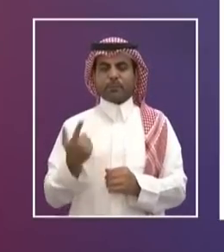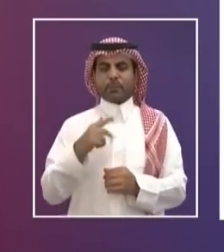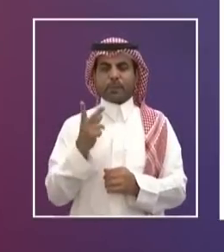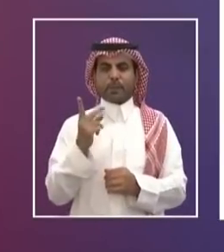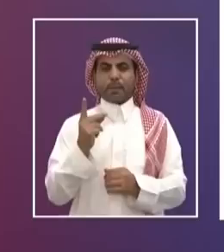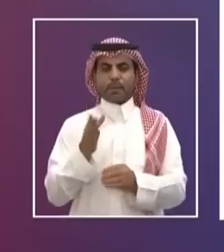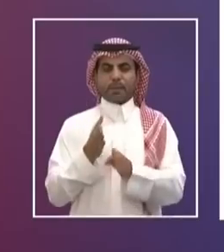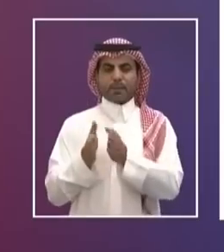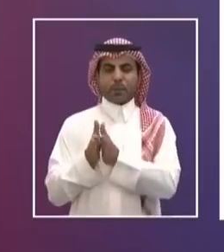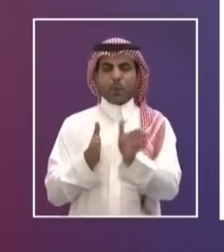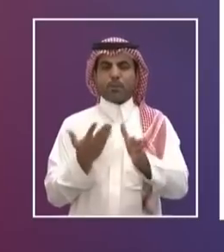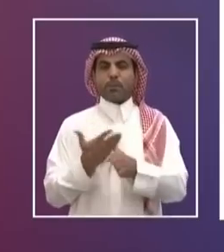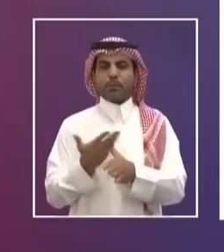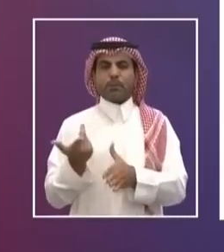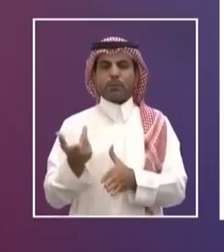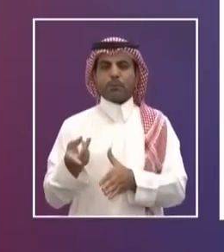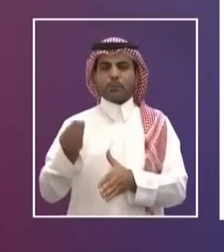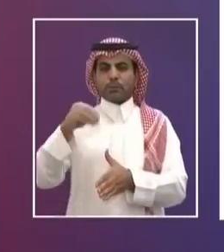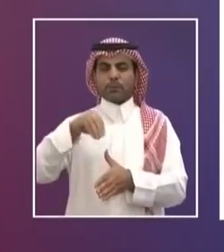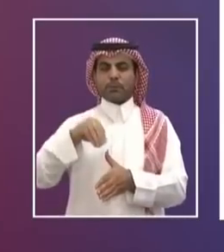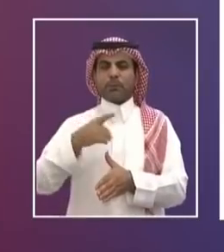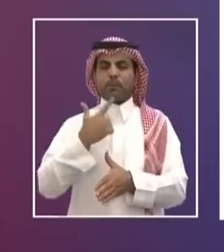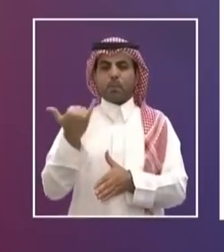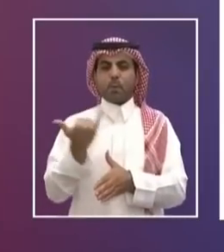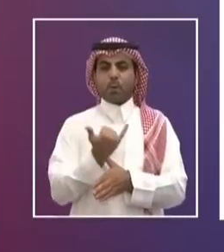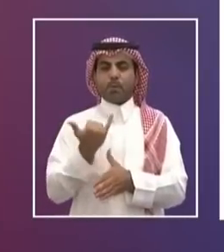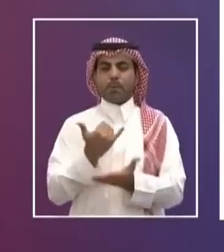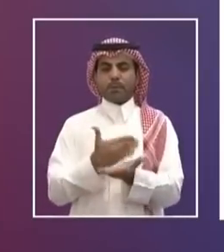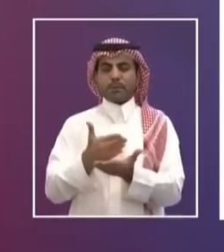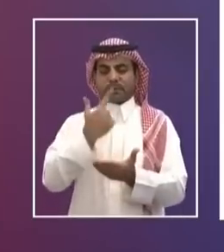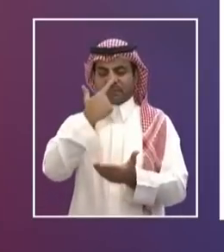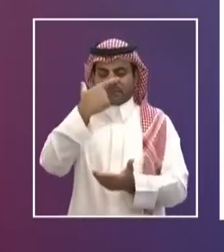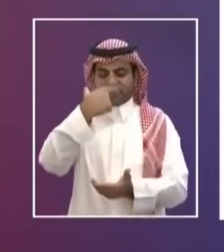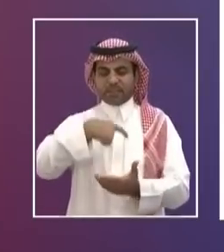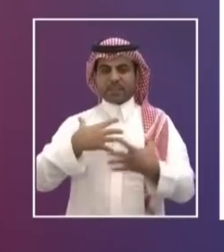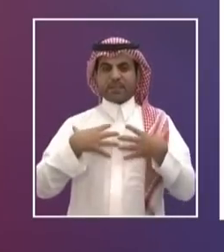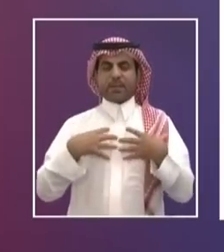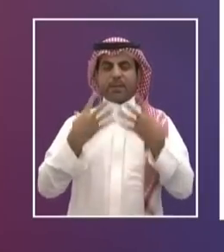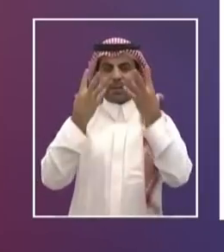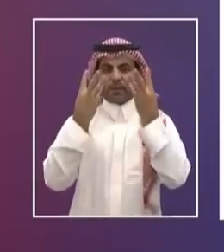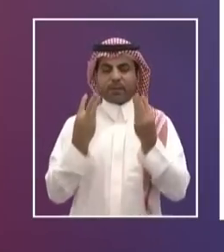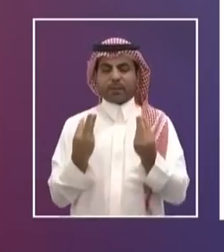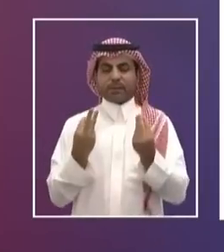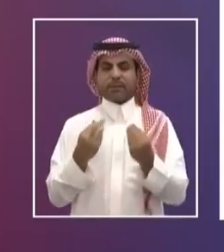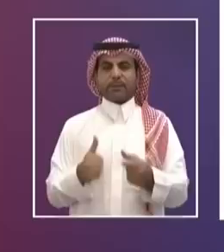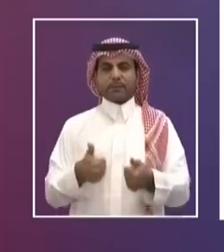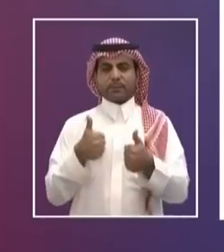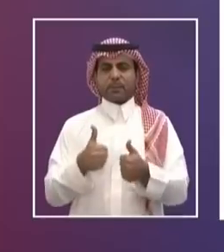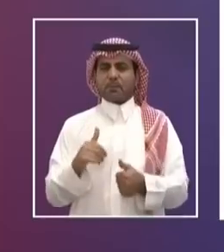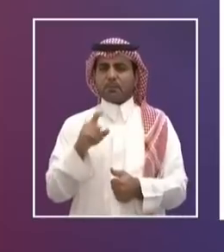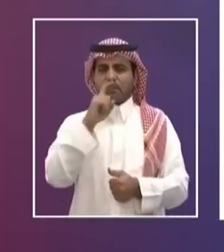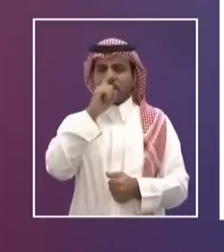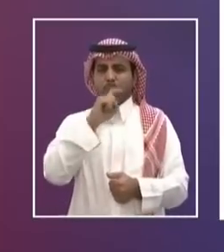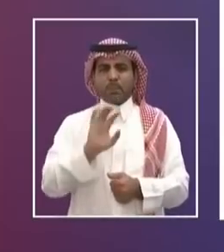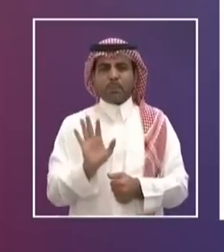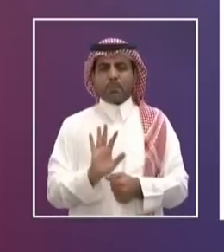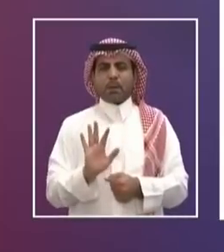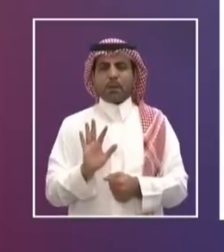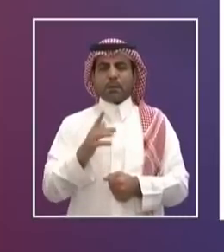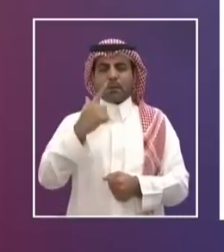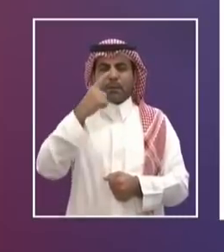جانب آخر، إذا كان هناك أهمية للصحة النفسية في التشافي، ليس